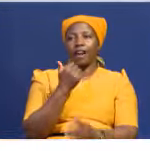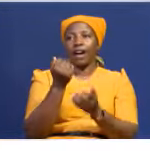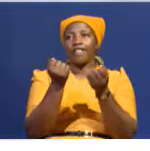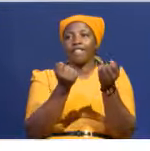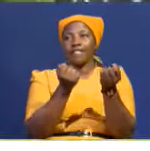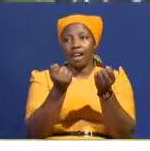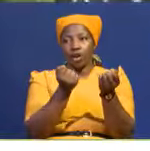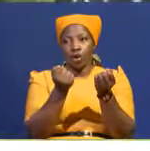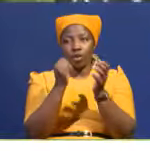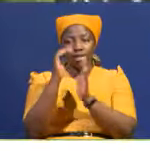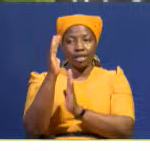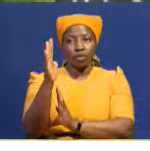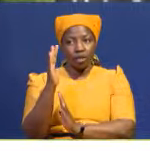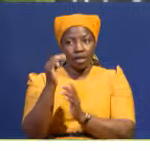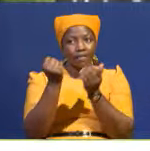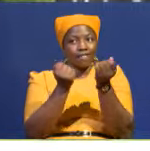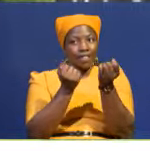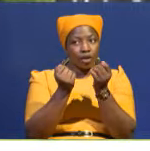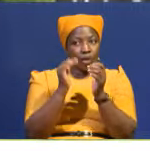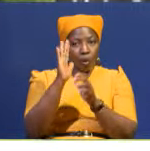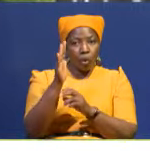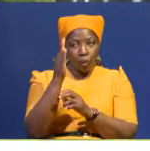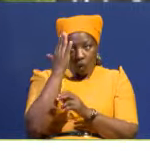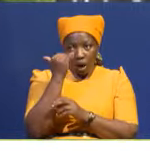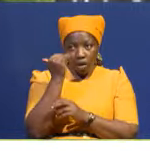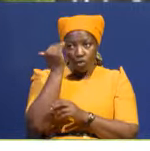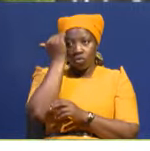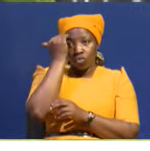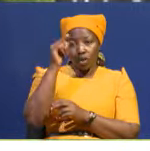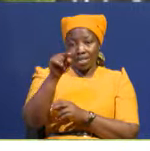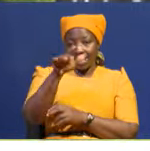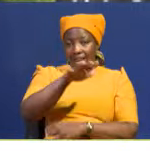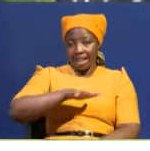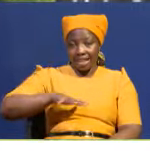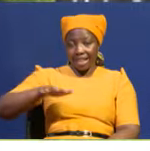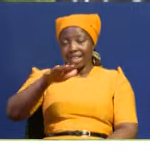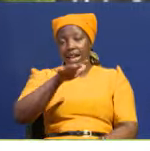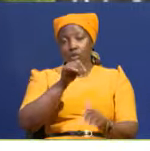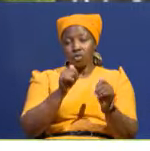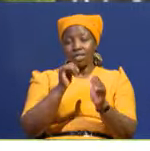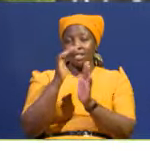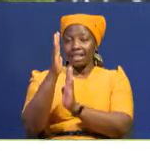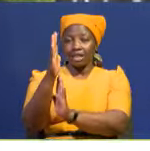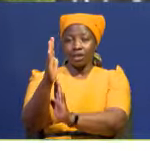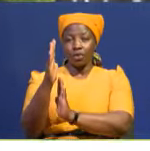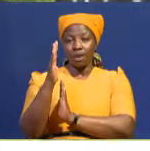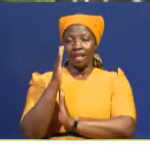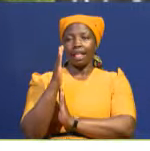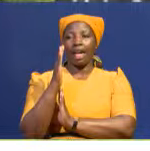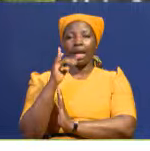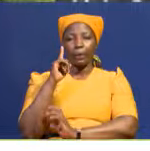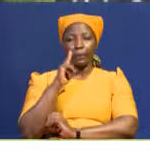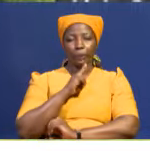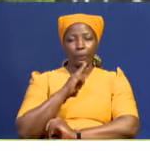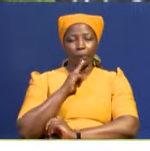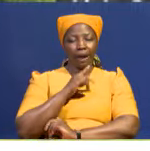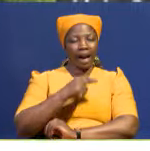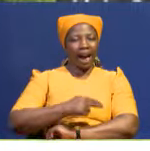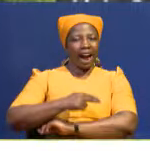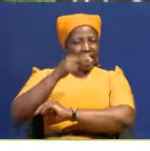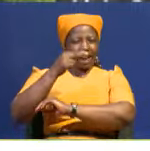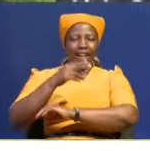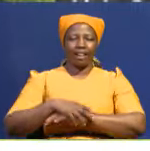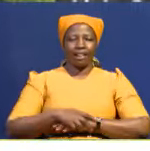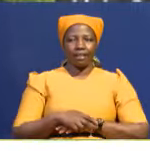gari la usalama, manake utafahamu ni eneo ambalo usalama wake umeweza kuwekwa imara kabisa, na